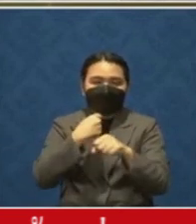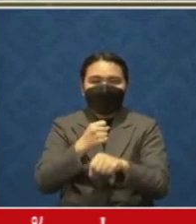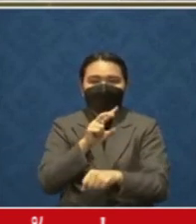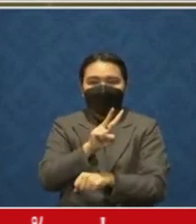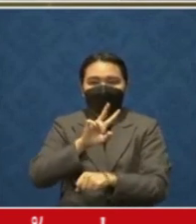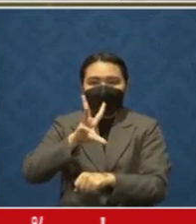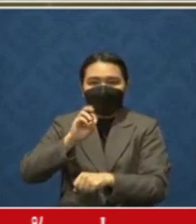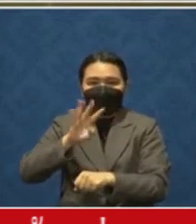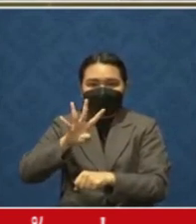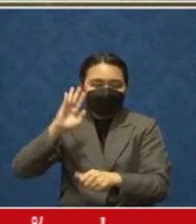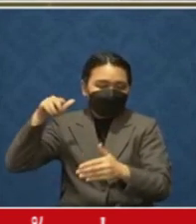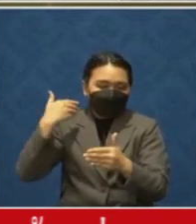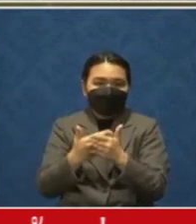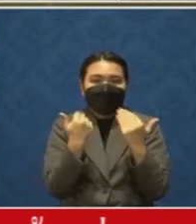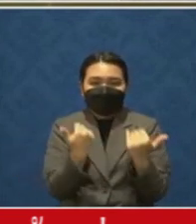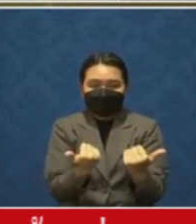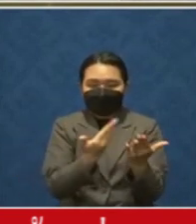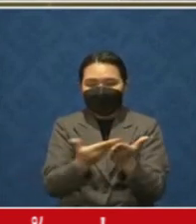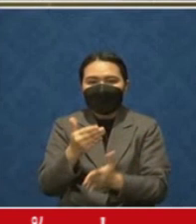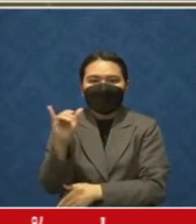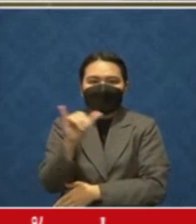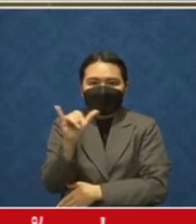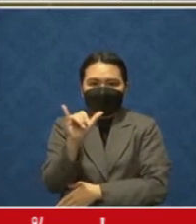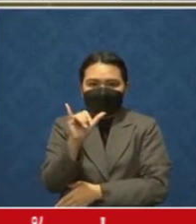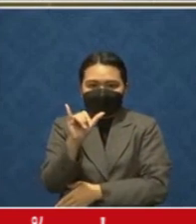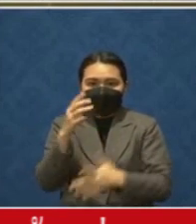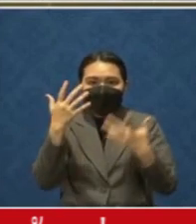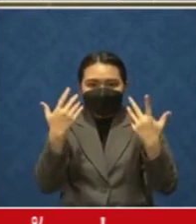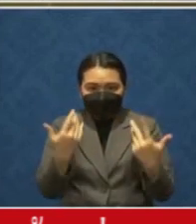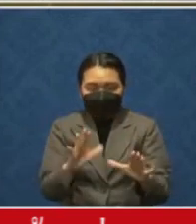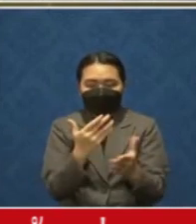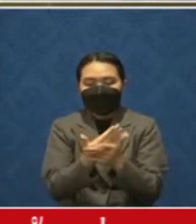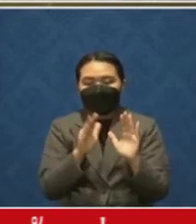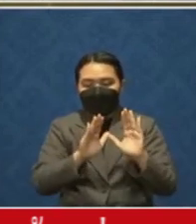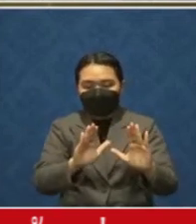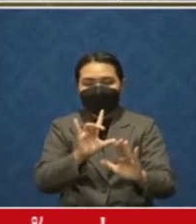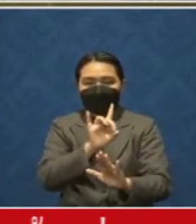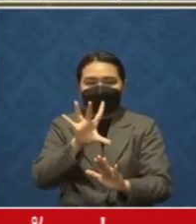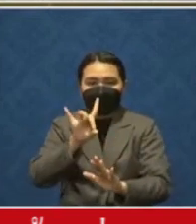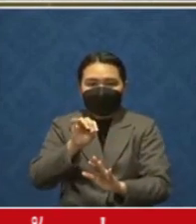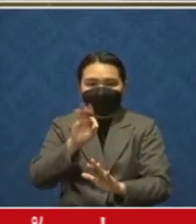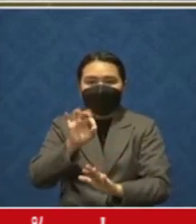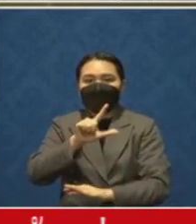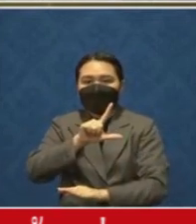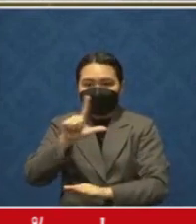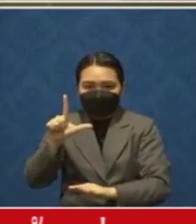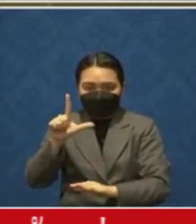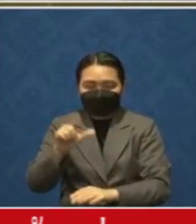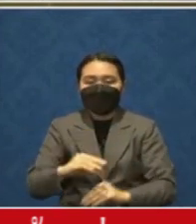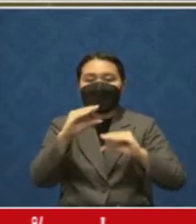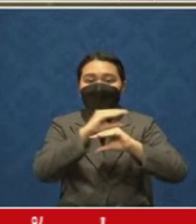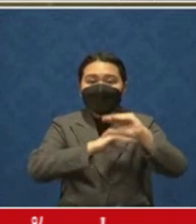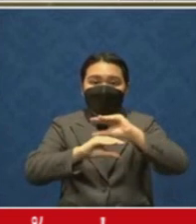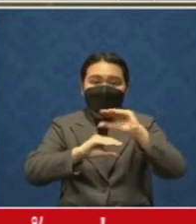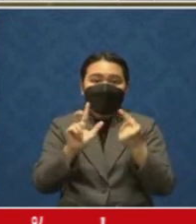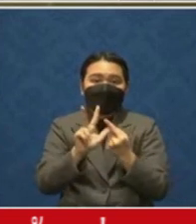งแต่ปี64ครับถึงปัจจุบันเนี่ยยังจัดซื้อจัดจ้างไม่ได้แล้วก็ยังมีเงินค้างอยู่189ล้านบาท